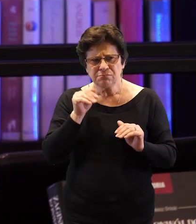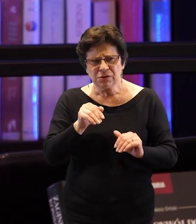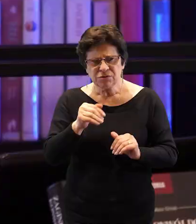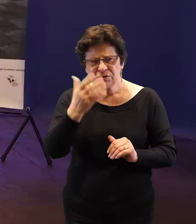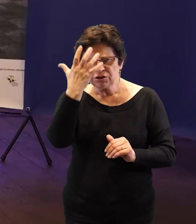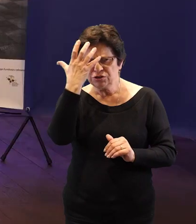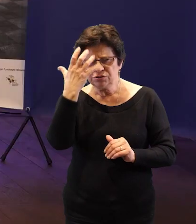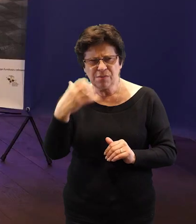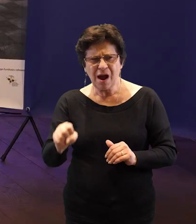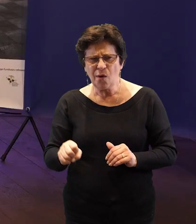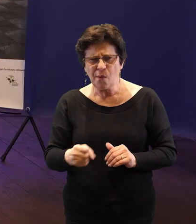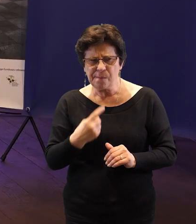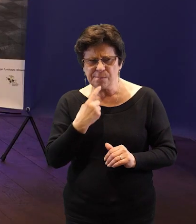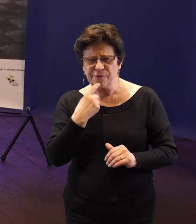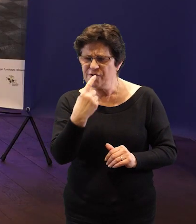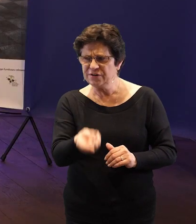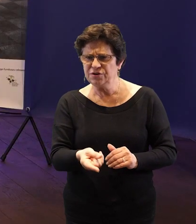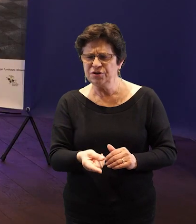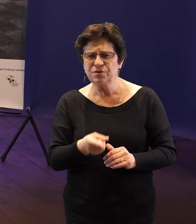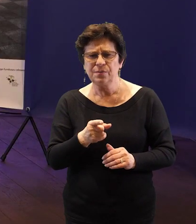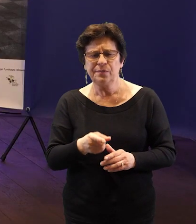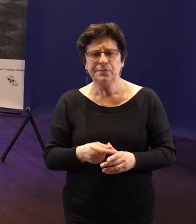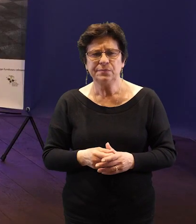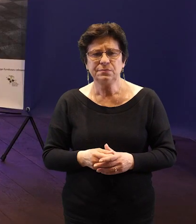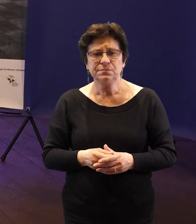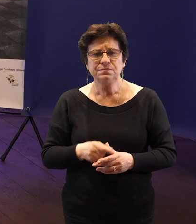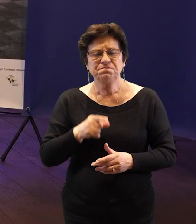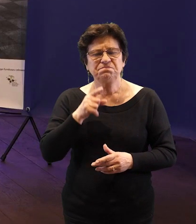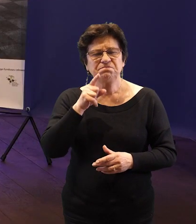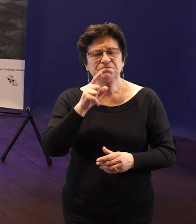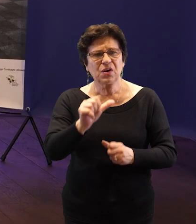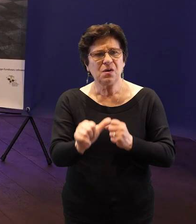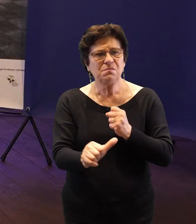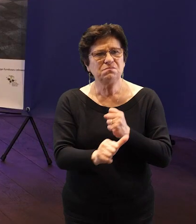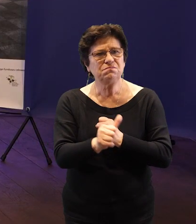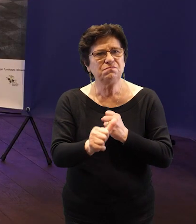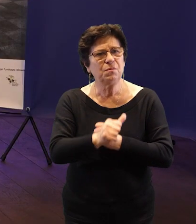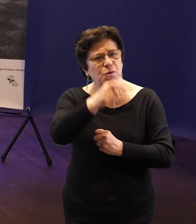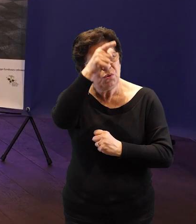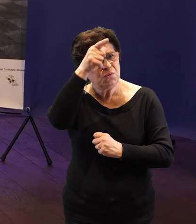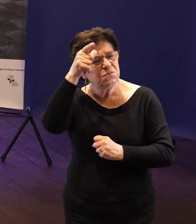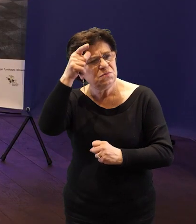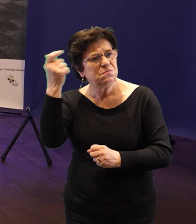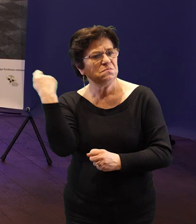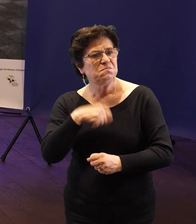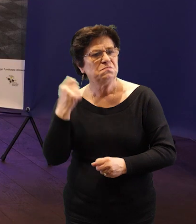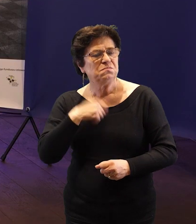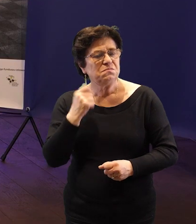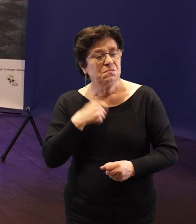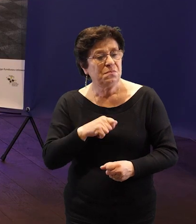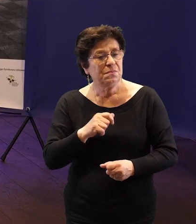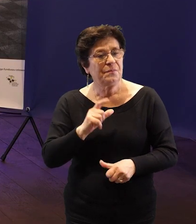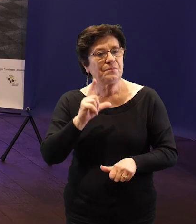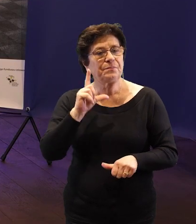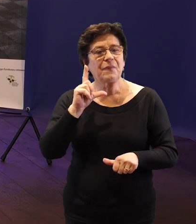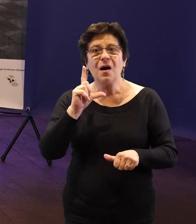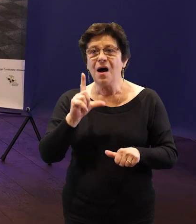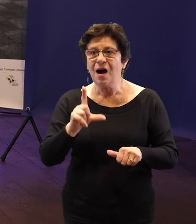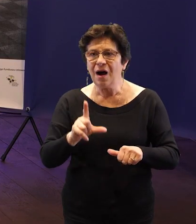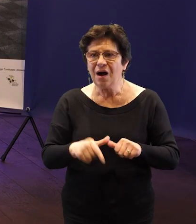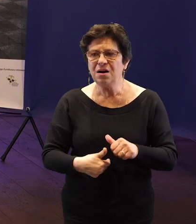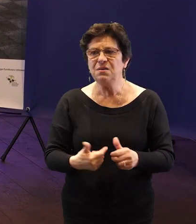postawić zarzuty przyczynienia się do ludobójstwa, to on jednak był